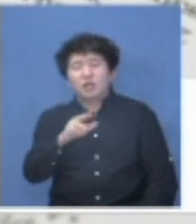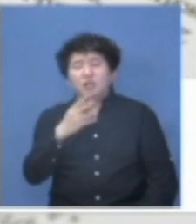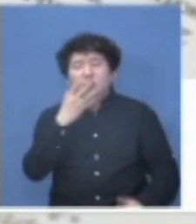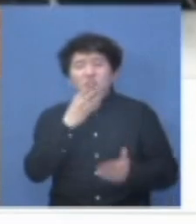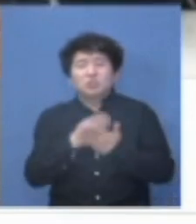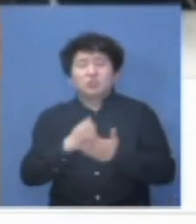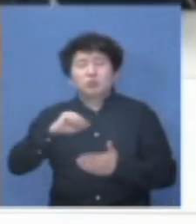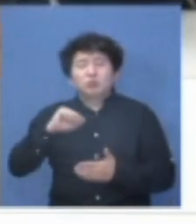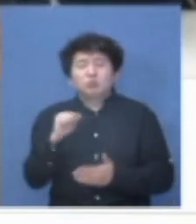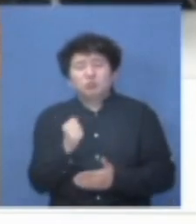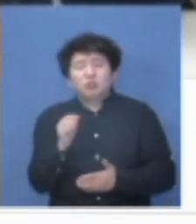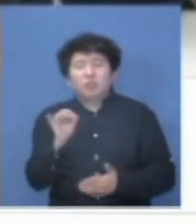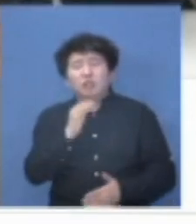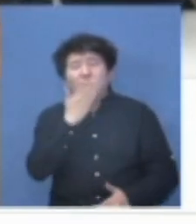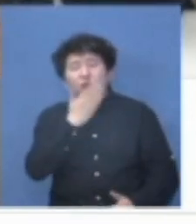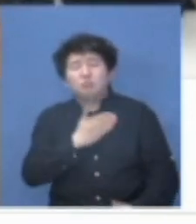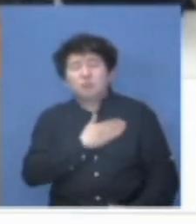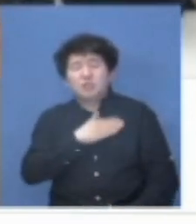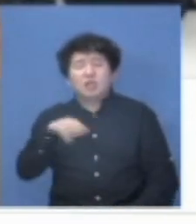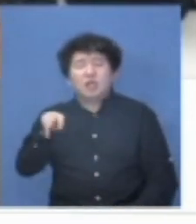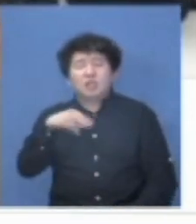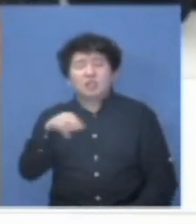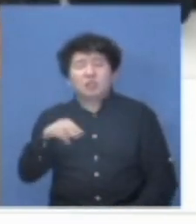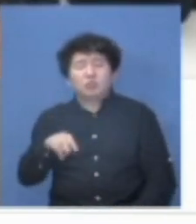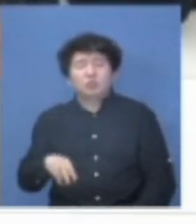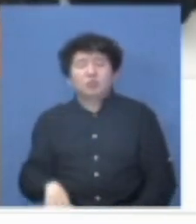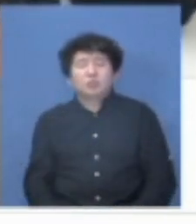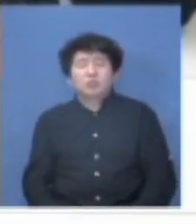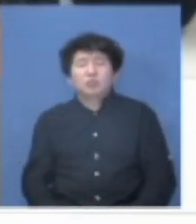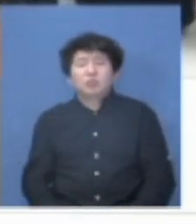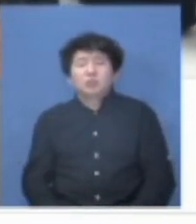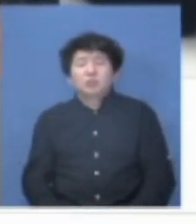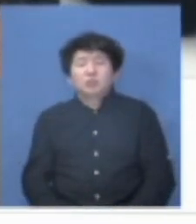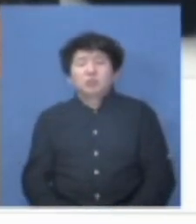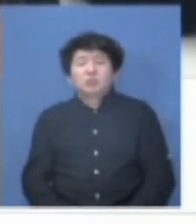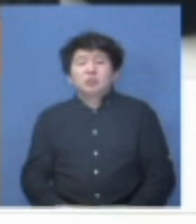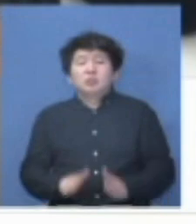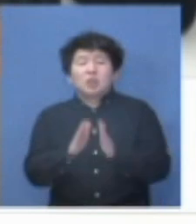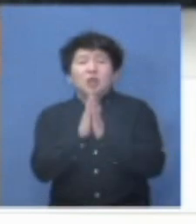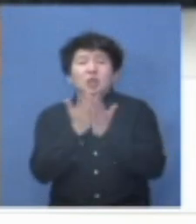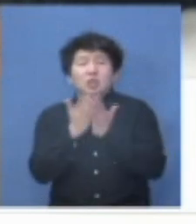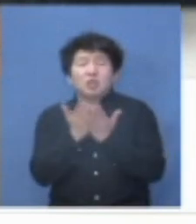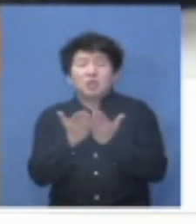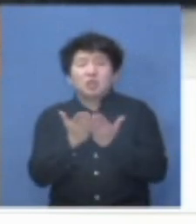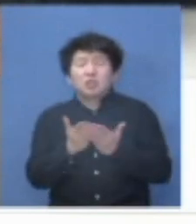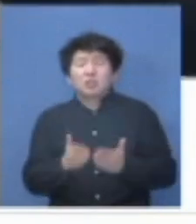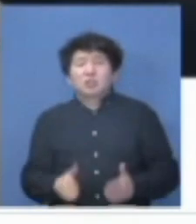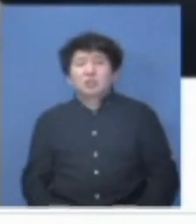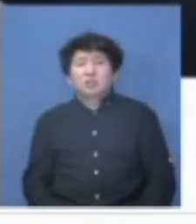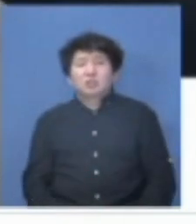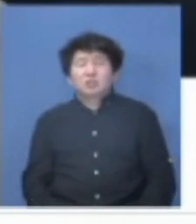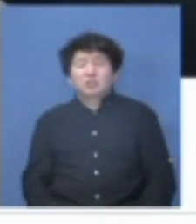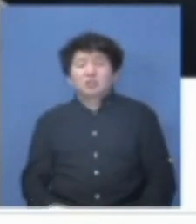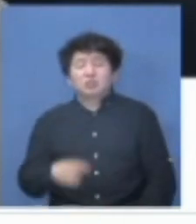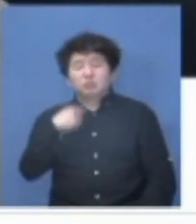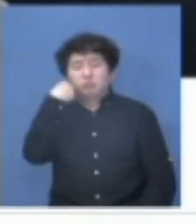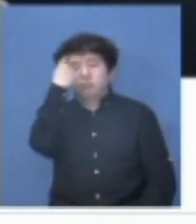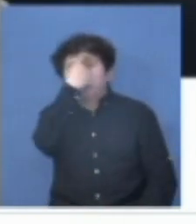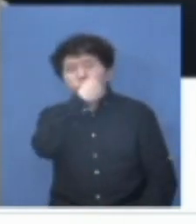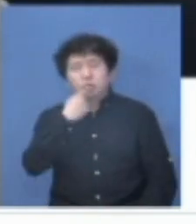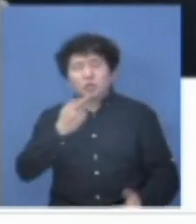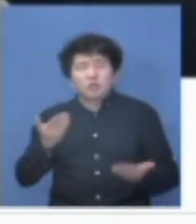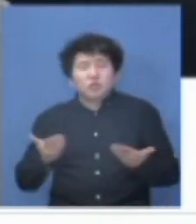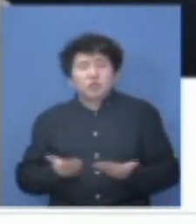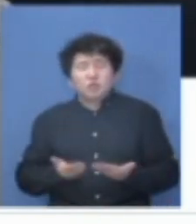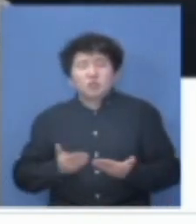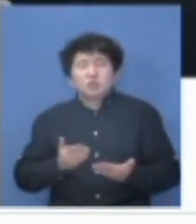любителей литературы, которые интересуются творчеством писателей нашего края. В книге отражаются страницы из личной биографии писателя, важные